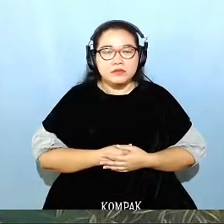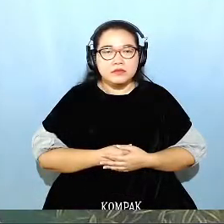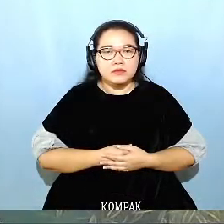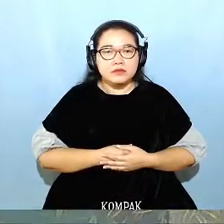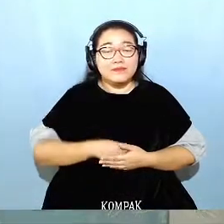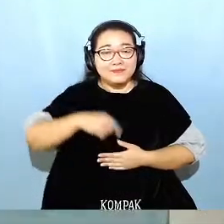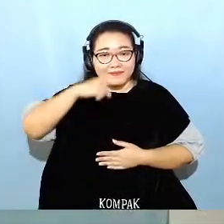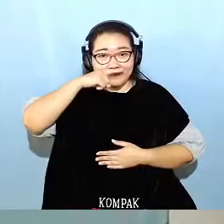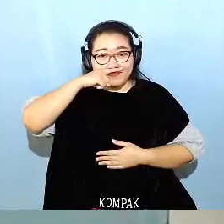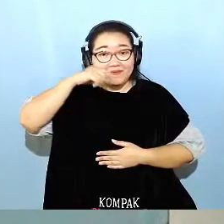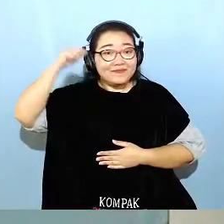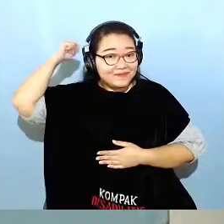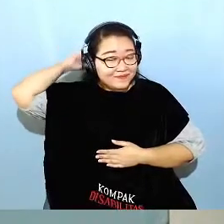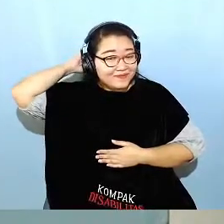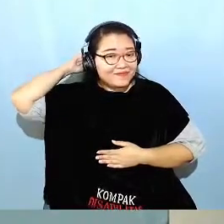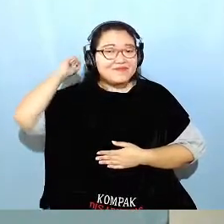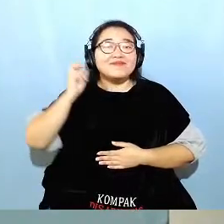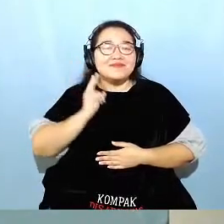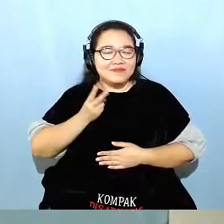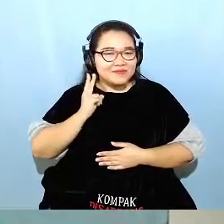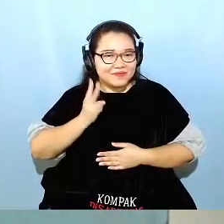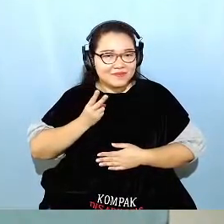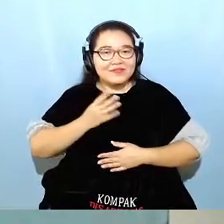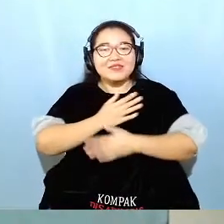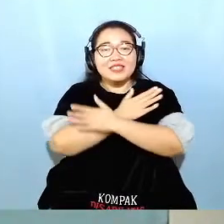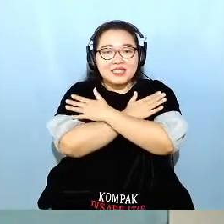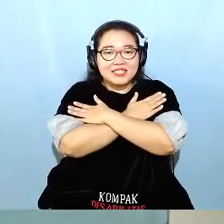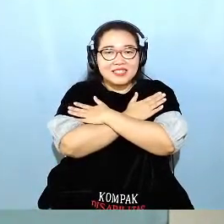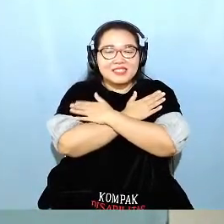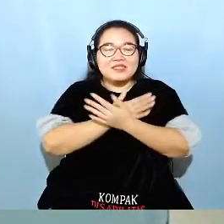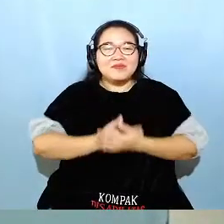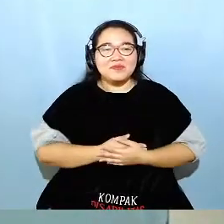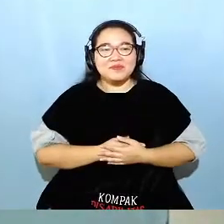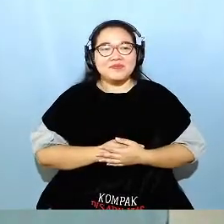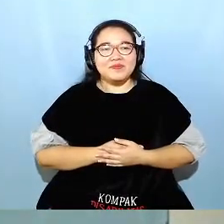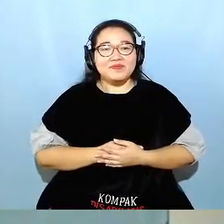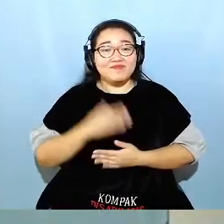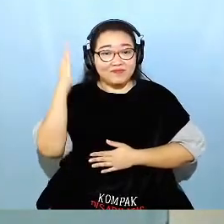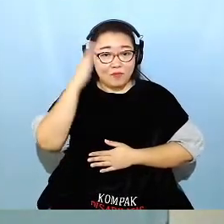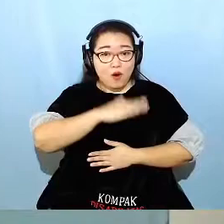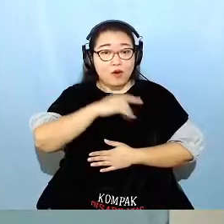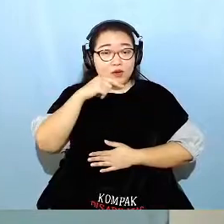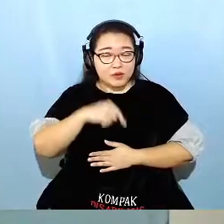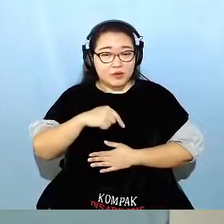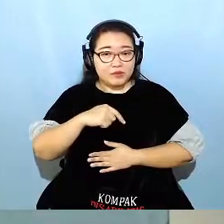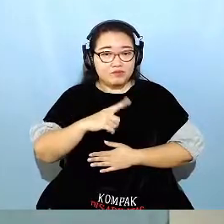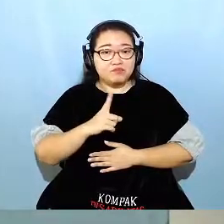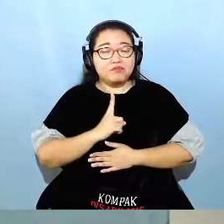Para bapak, ibu-ibu, dan saudara-saudari terkasih, hari ini